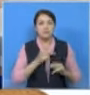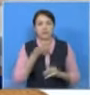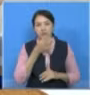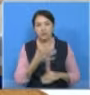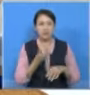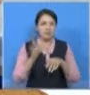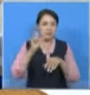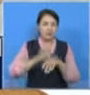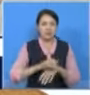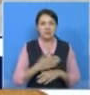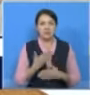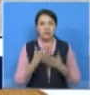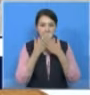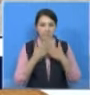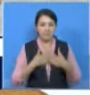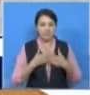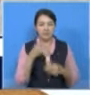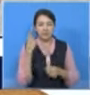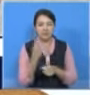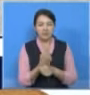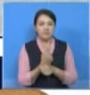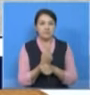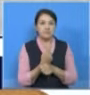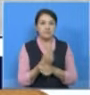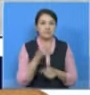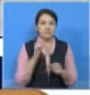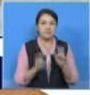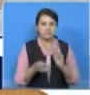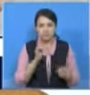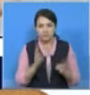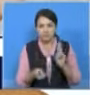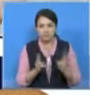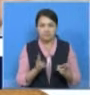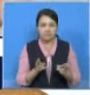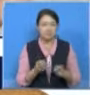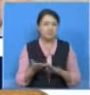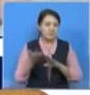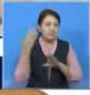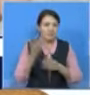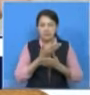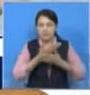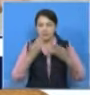жақсы, өзіме ұнайды. Мен өзім бірінші рет істеп жатырмын, осындай салада бұрын істеп көрмегенмін.